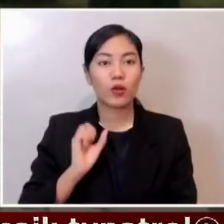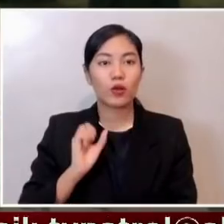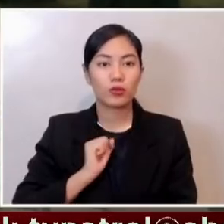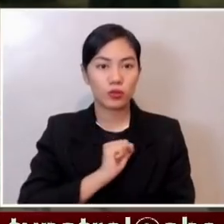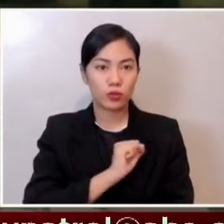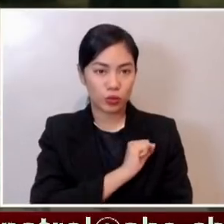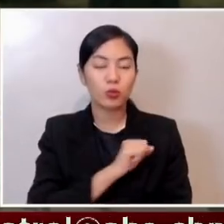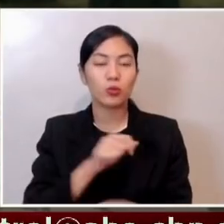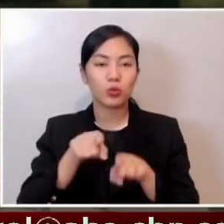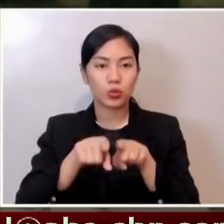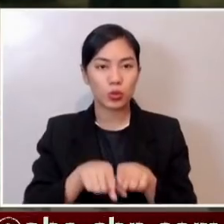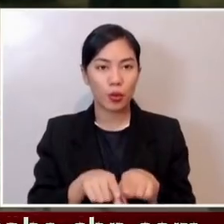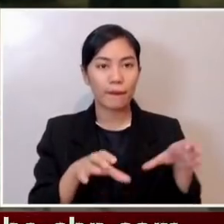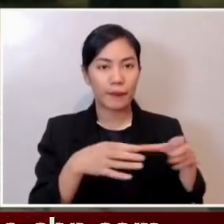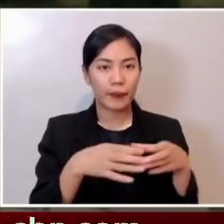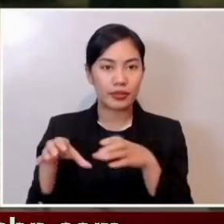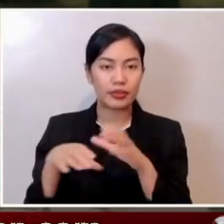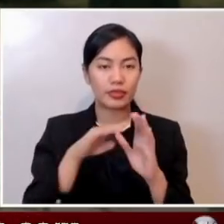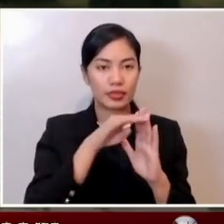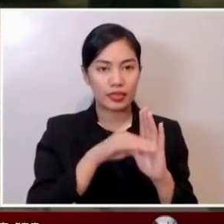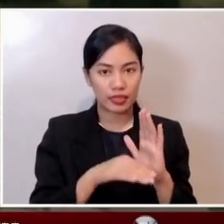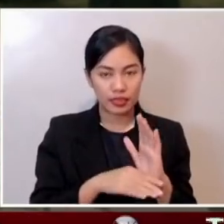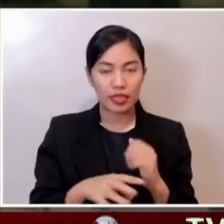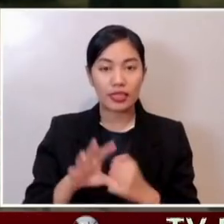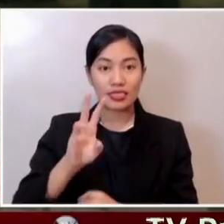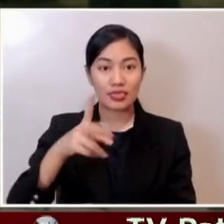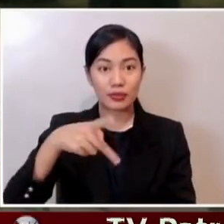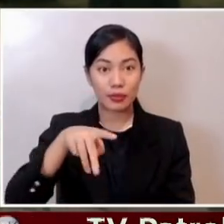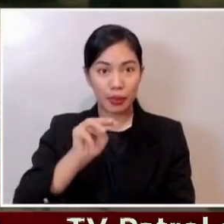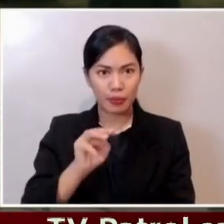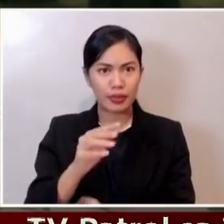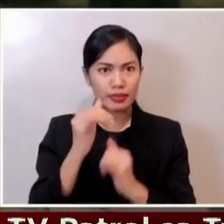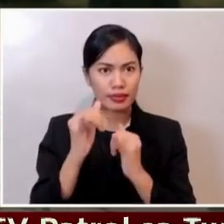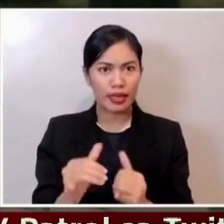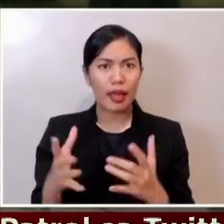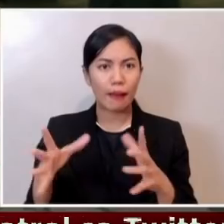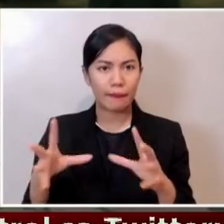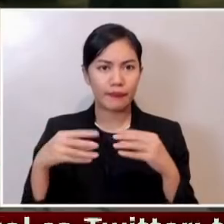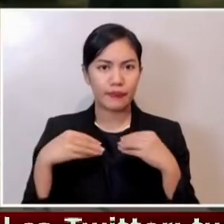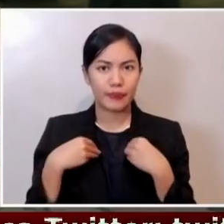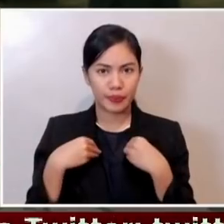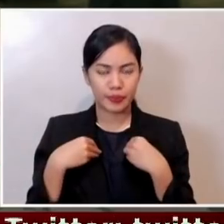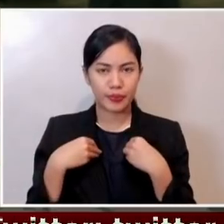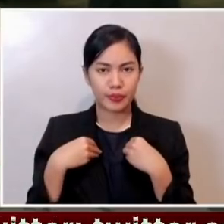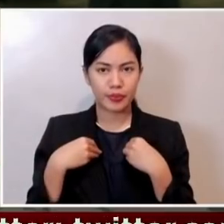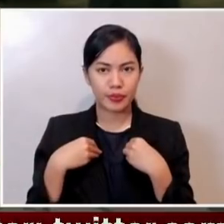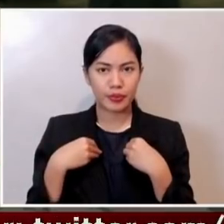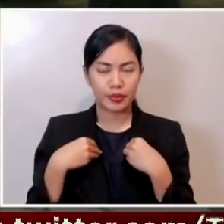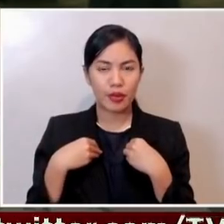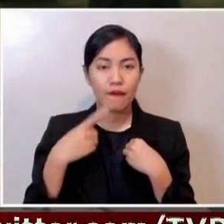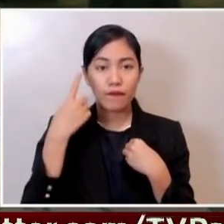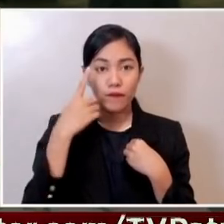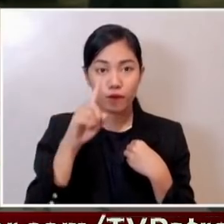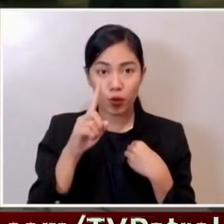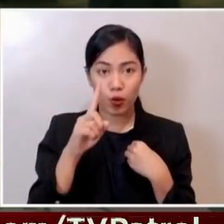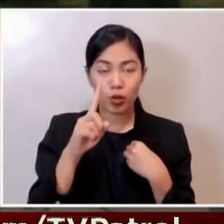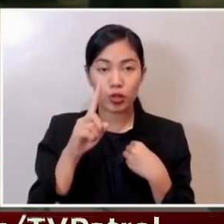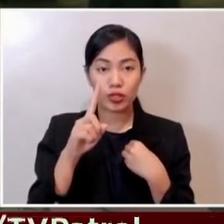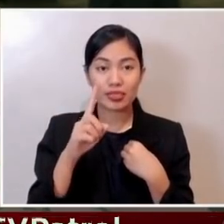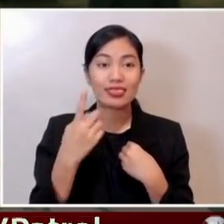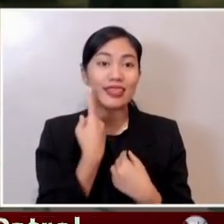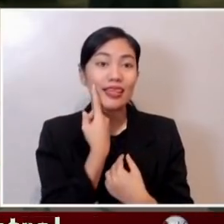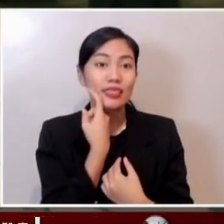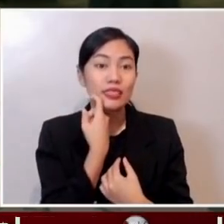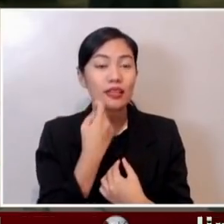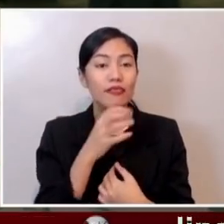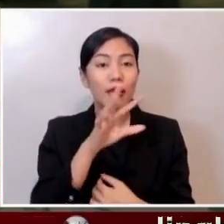kahit pasado alas 6 na ng gabi, tumatanggap pa rin ng COC itong COMELEC. Ito yung mga nasa pila na kaninang alas 5 ng